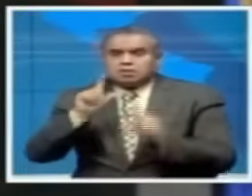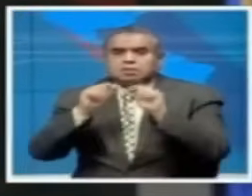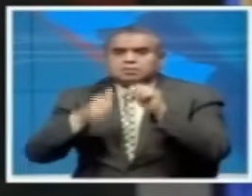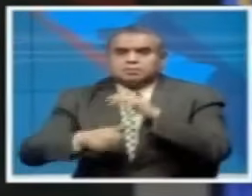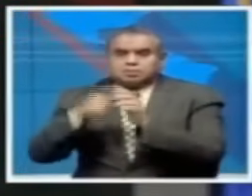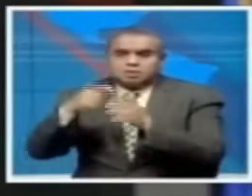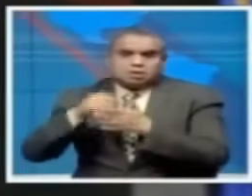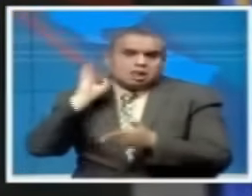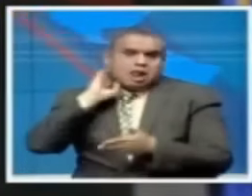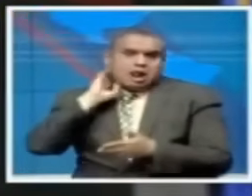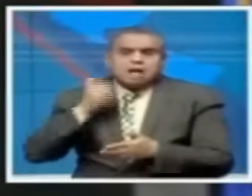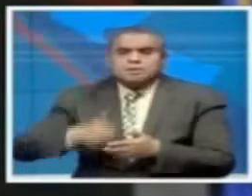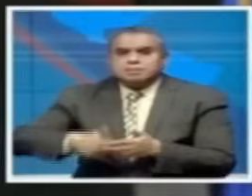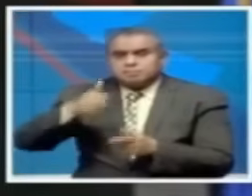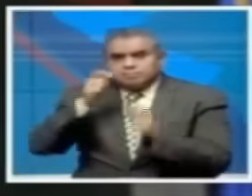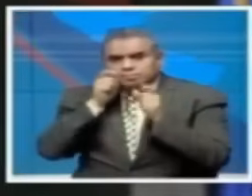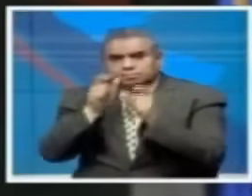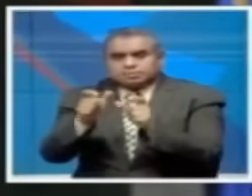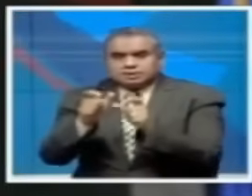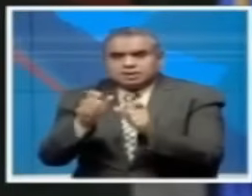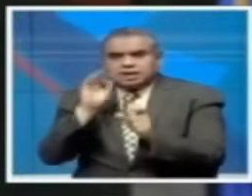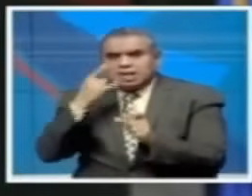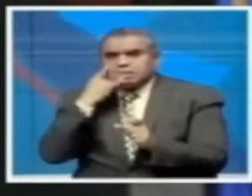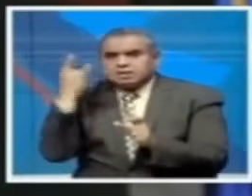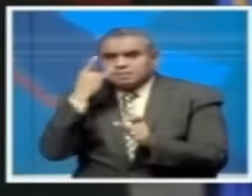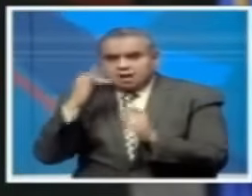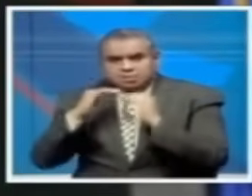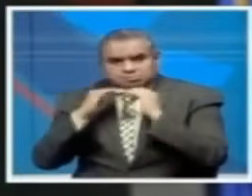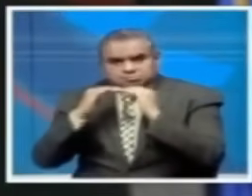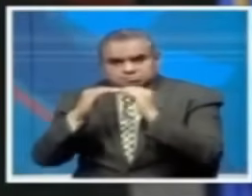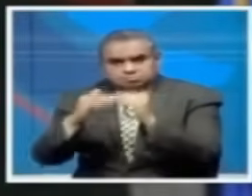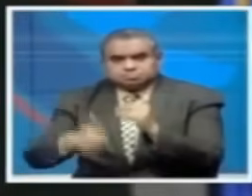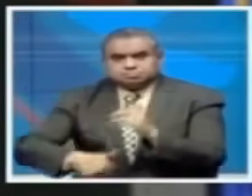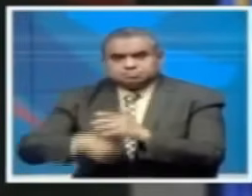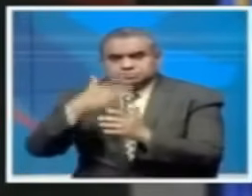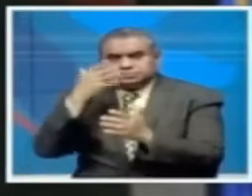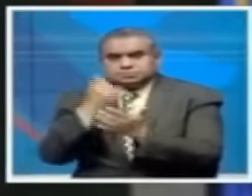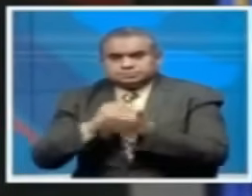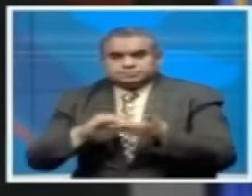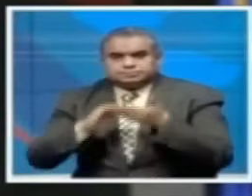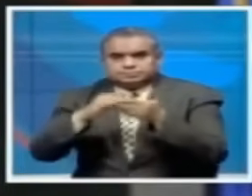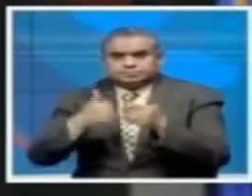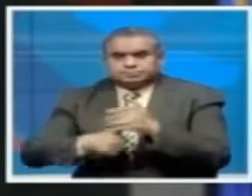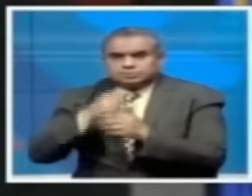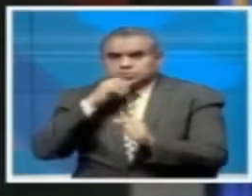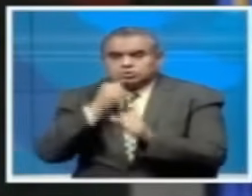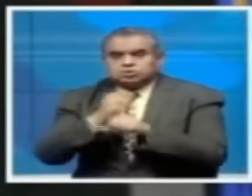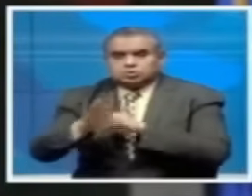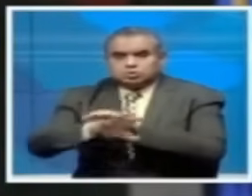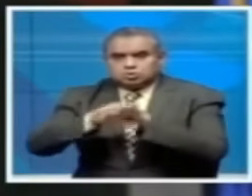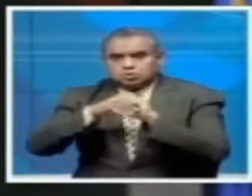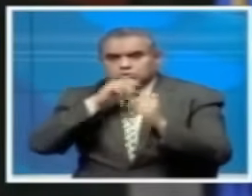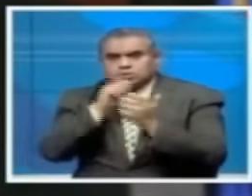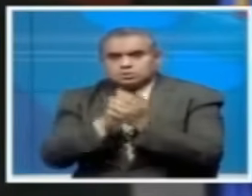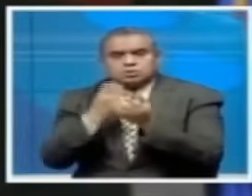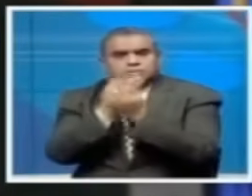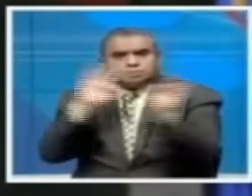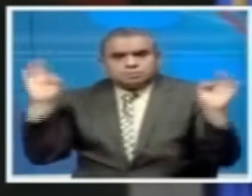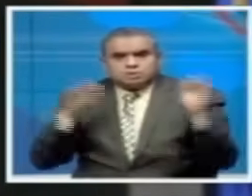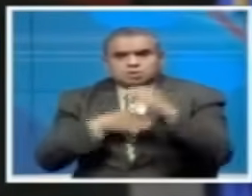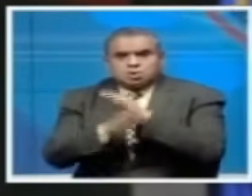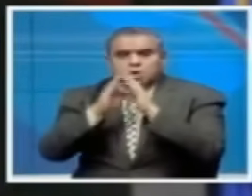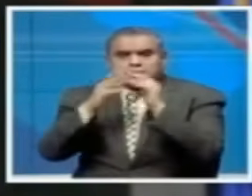الامن ثم الامن يولد، والامن والديمقراطيه يولدوا استثمار حقيقي ومناخ كاذب للاستثمار في